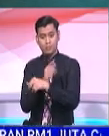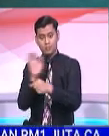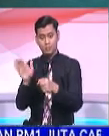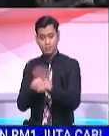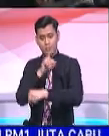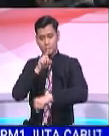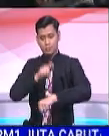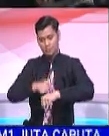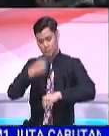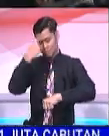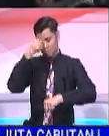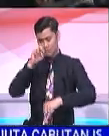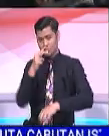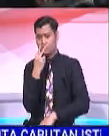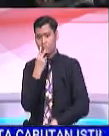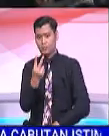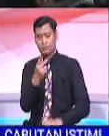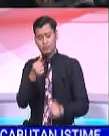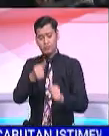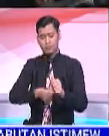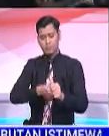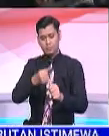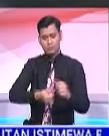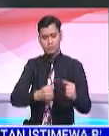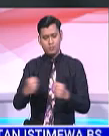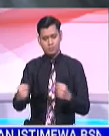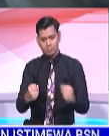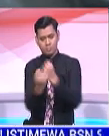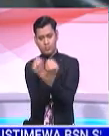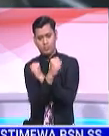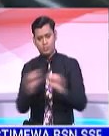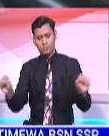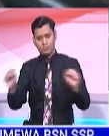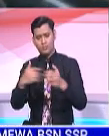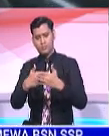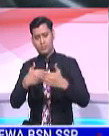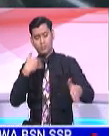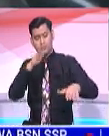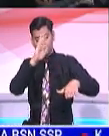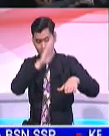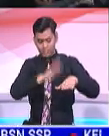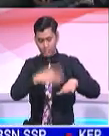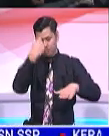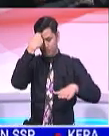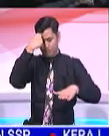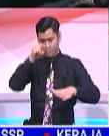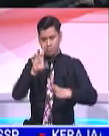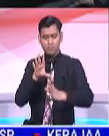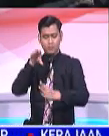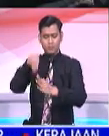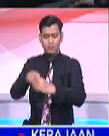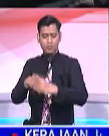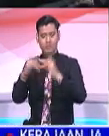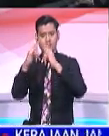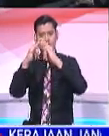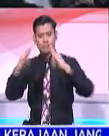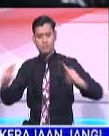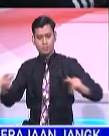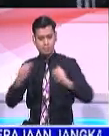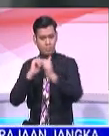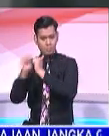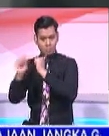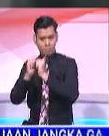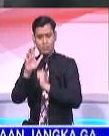masa bagi memastikan setiap pelumba sentiasa bersedia sebelum dipanggil menyertai kem kebangsaan. Arif